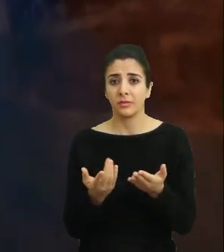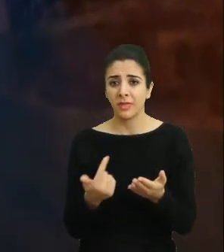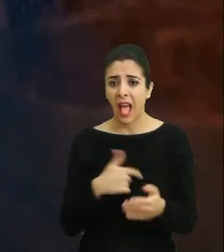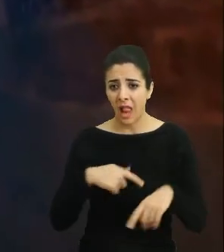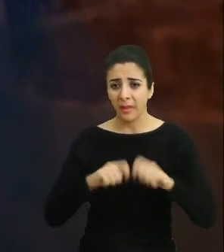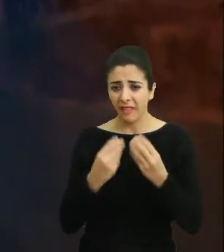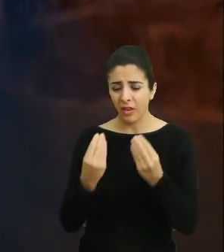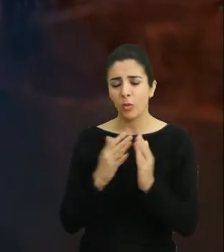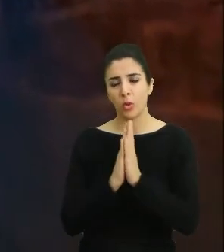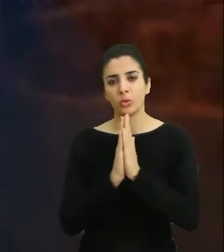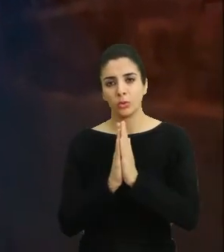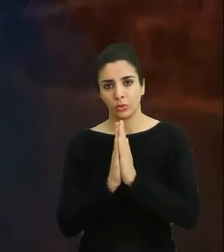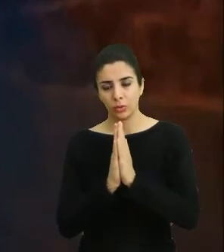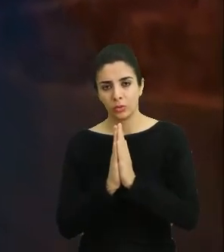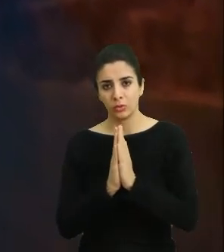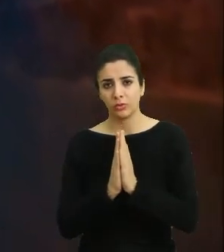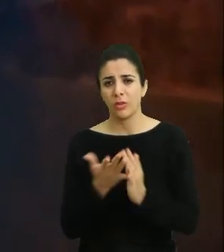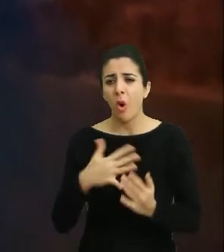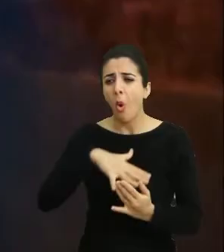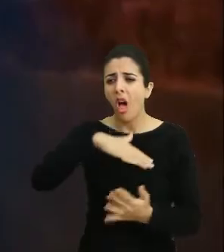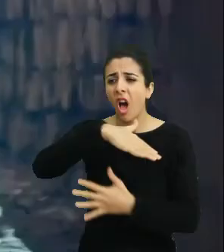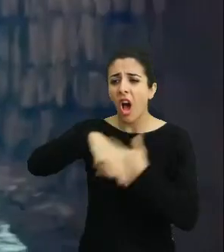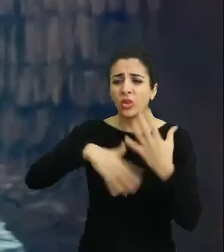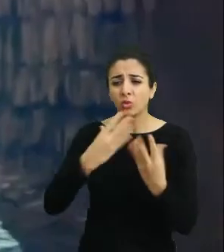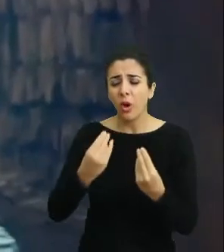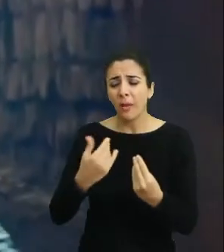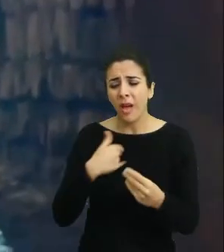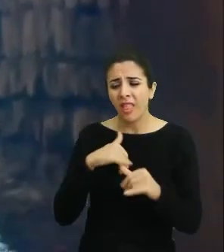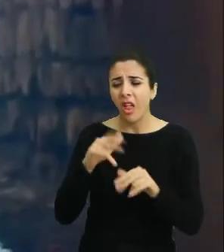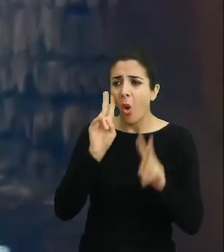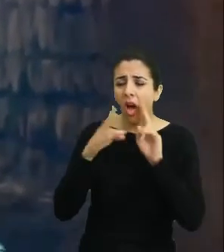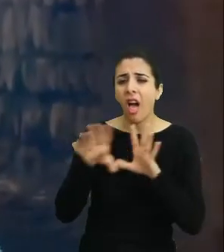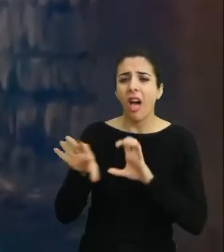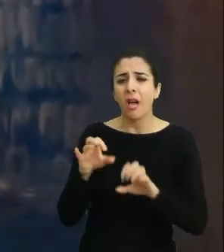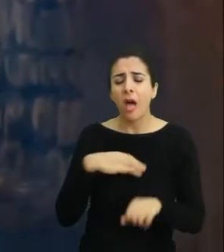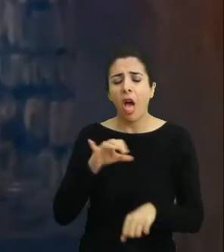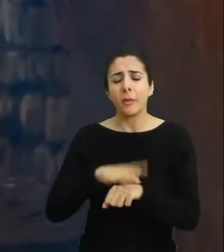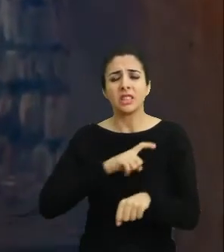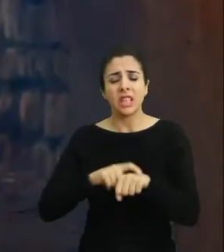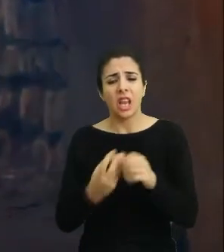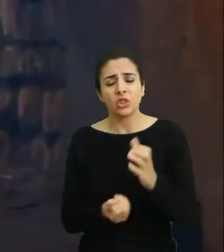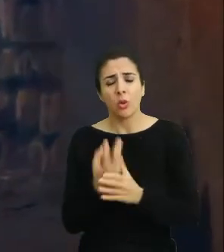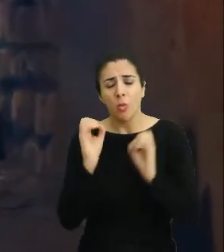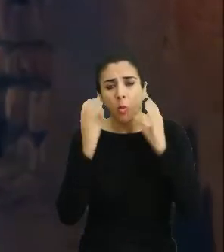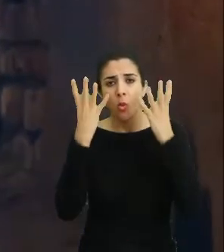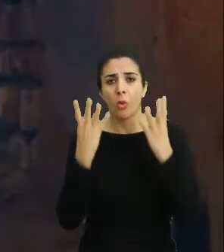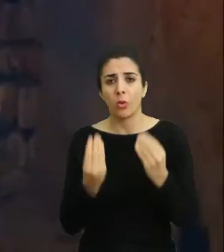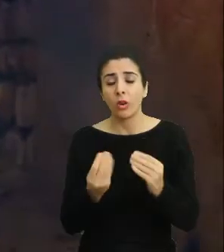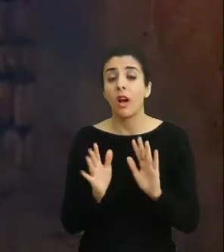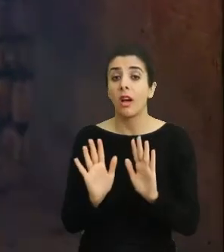incittiysem özür dilerim. Ortalığın karışıklığı bizi de etkiledi öyle. Orada olmasaya sinirlendik.